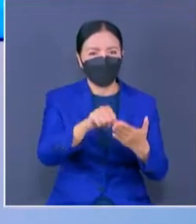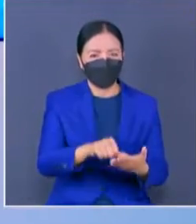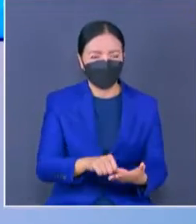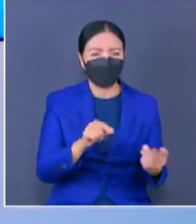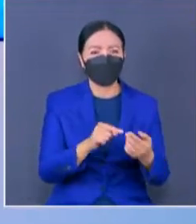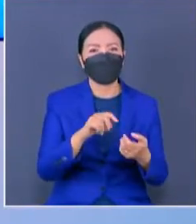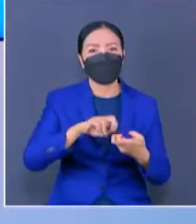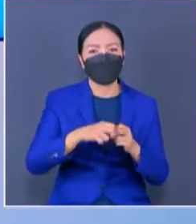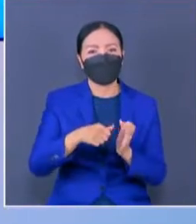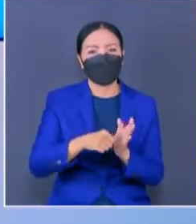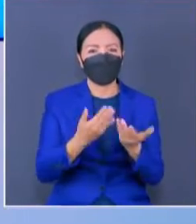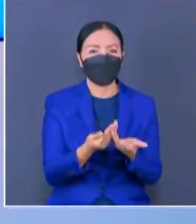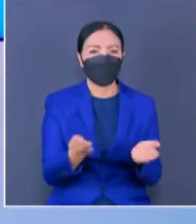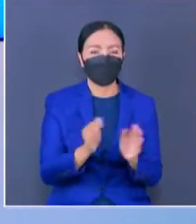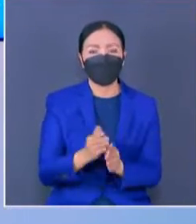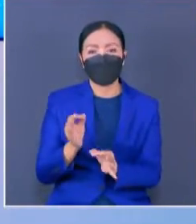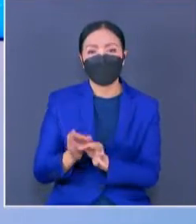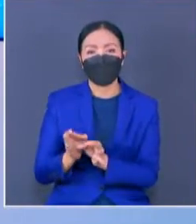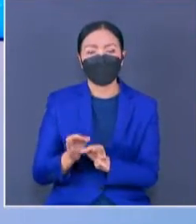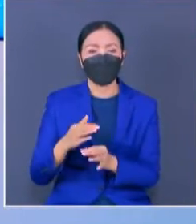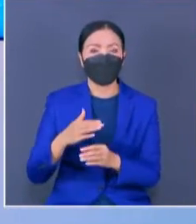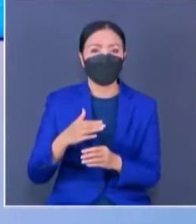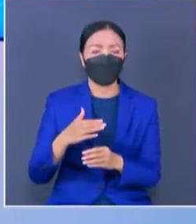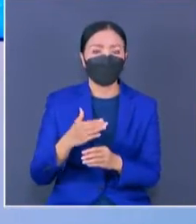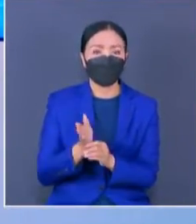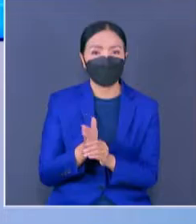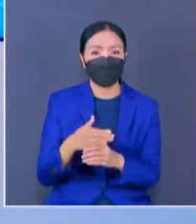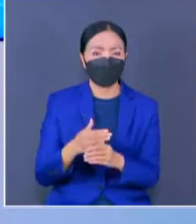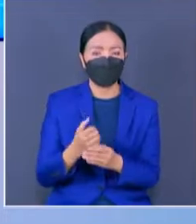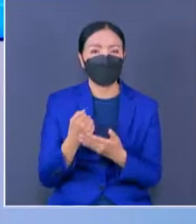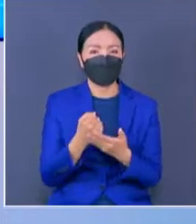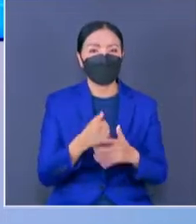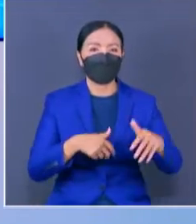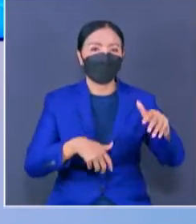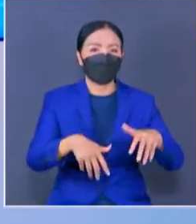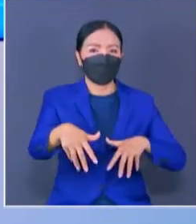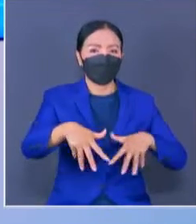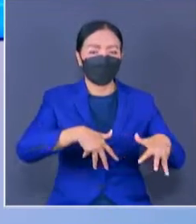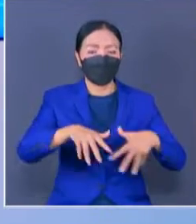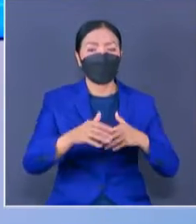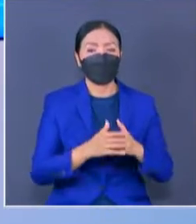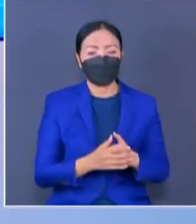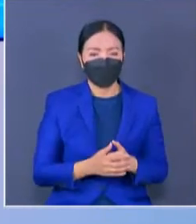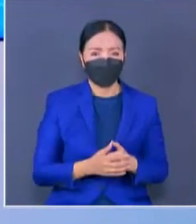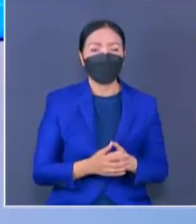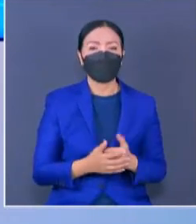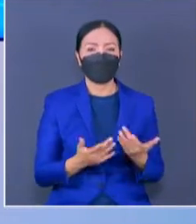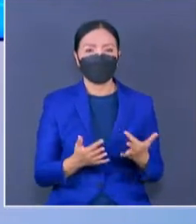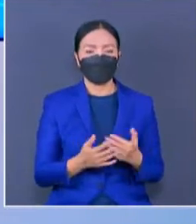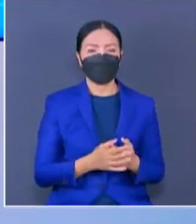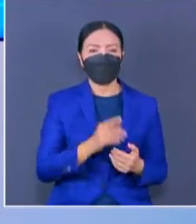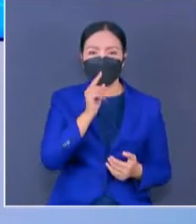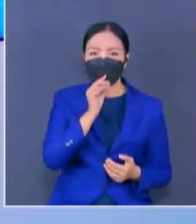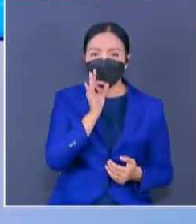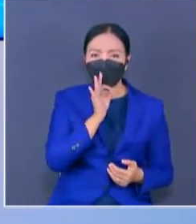คครัวเรือนค่ะทางธนาคารออมสินก็เลยขานรับนโยบายนี้จะได้ช่วยเหลือประชาชนนะคะโดยการสั่งชะลอการฟ้องแล้ว